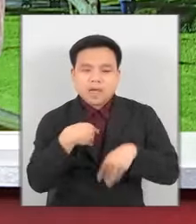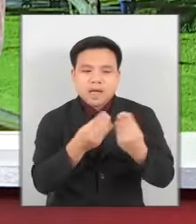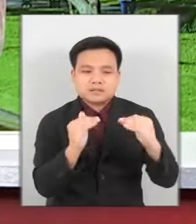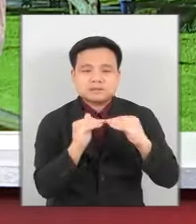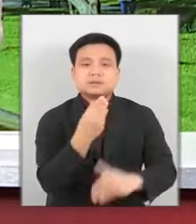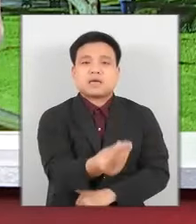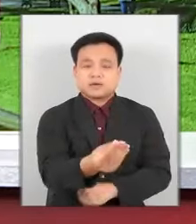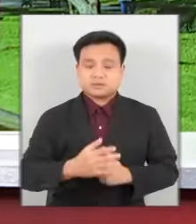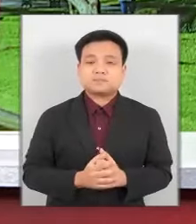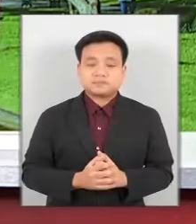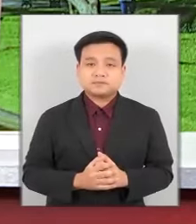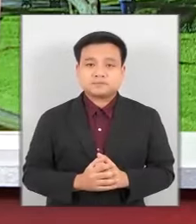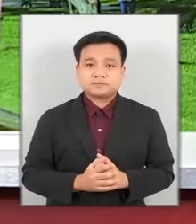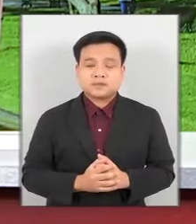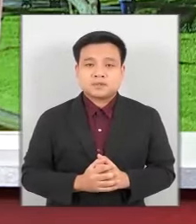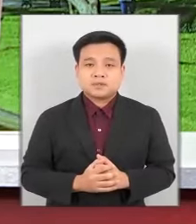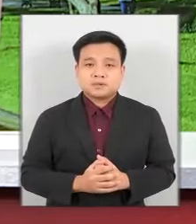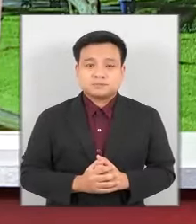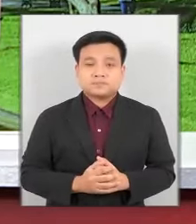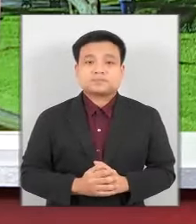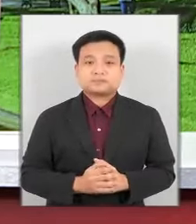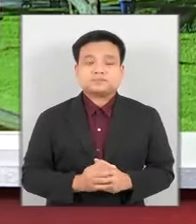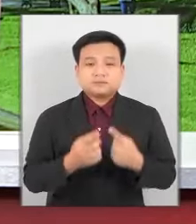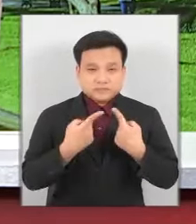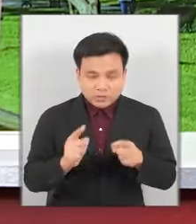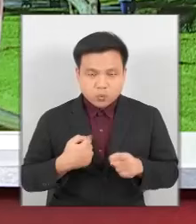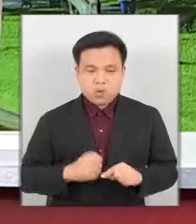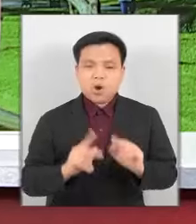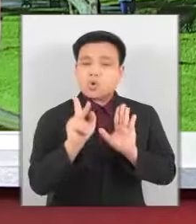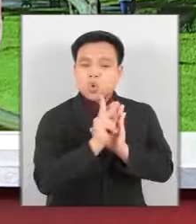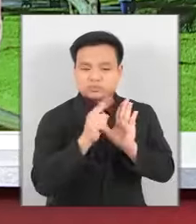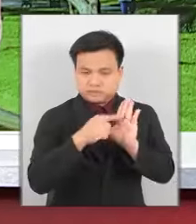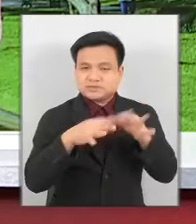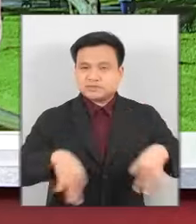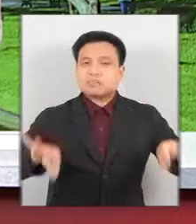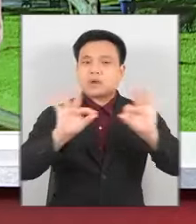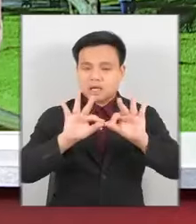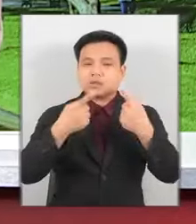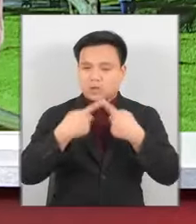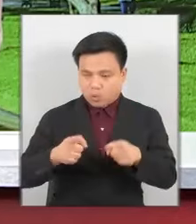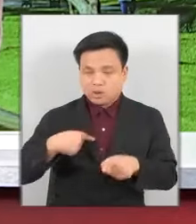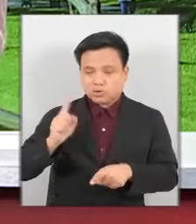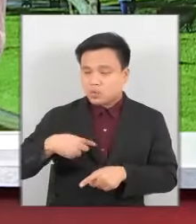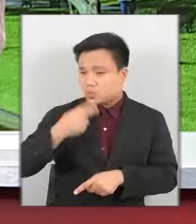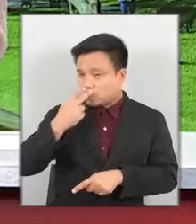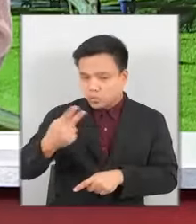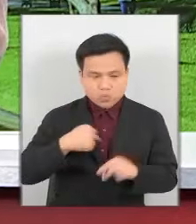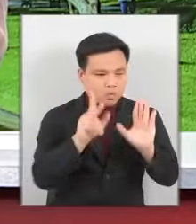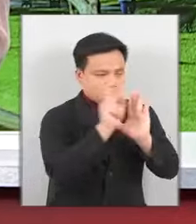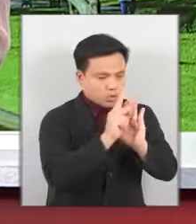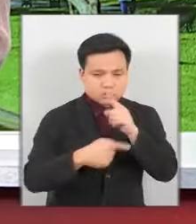ใจกันด้วยกฎระเบียบกฎข้อบังคับยังคงยืนยันว่ามันเป็นสิ่งที่ถูกต้องและดีแหละนะคะแต่โลกที่เปลี่ยนไปเราจะปรับประยุกต์ตัวเองยังไงกับองค์กรตัวเองยัง